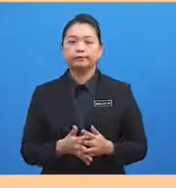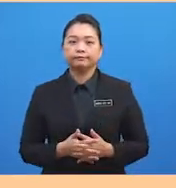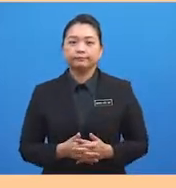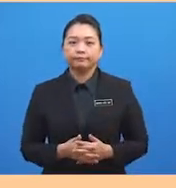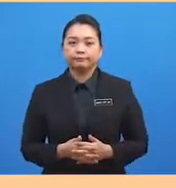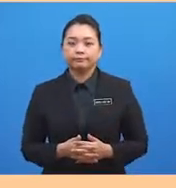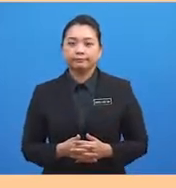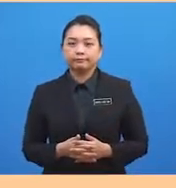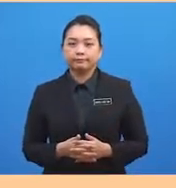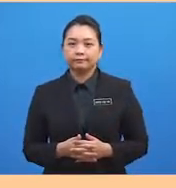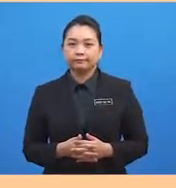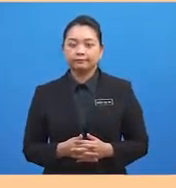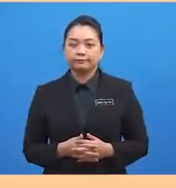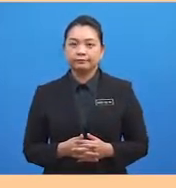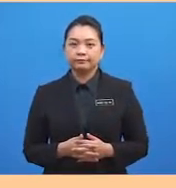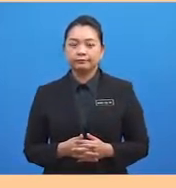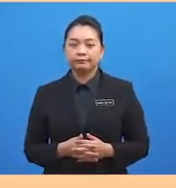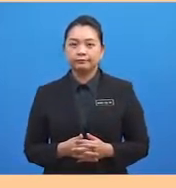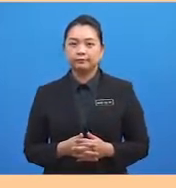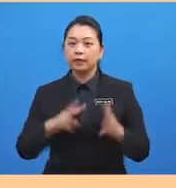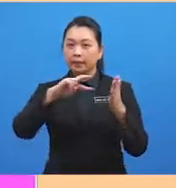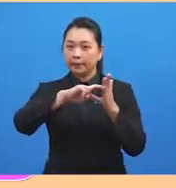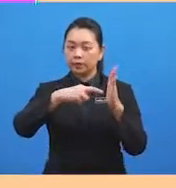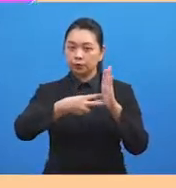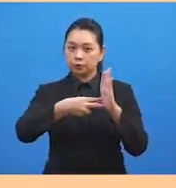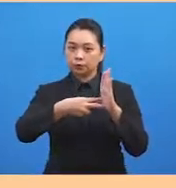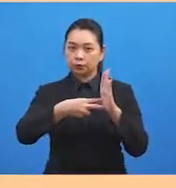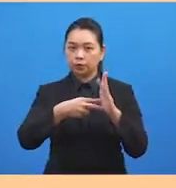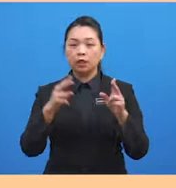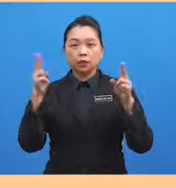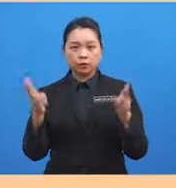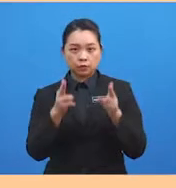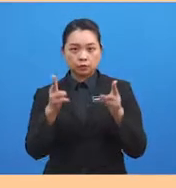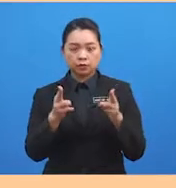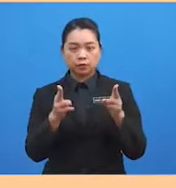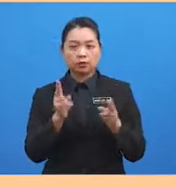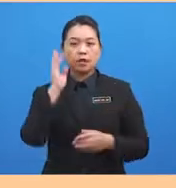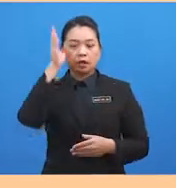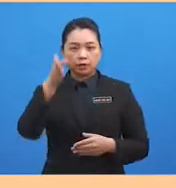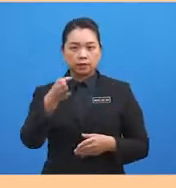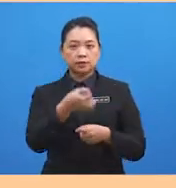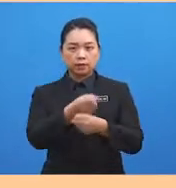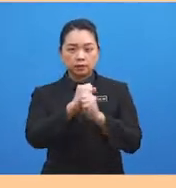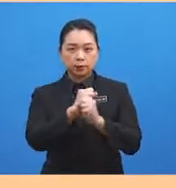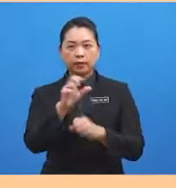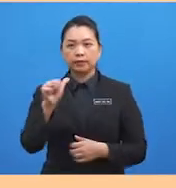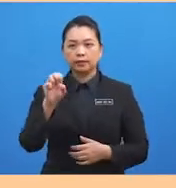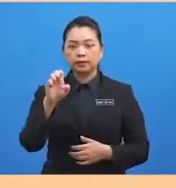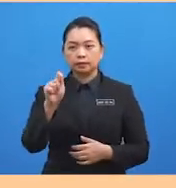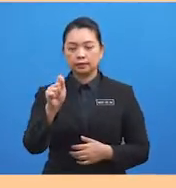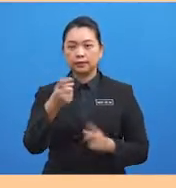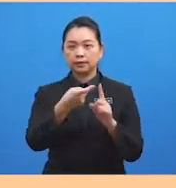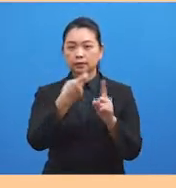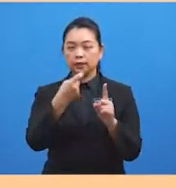usahawan. Ini bermaksud usahawan akan menyewa aset dari